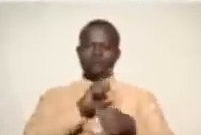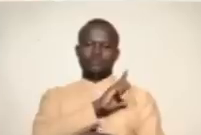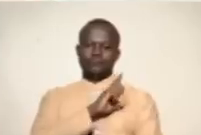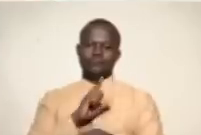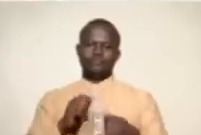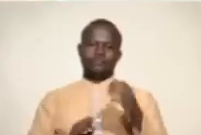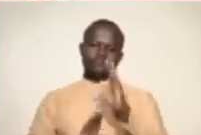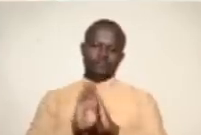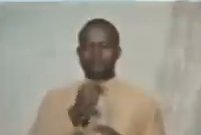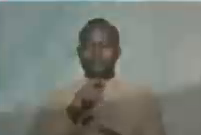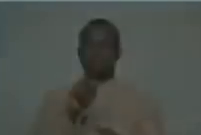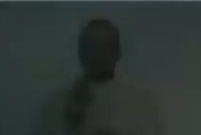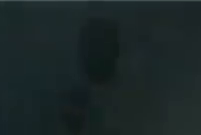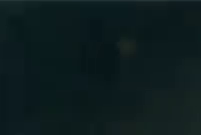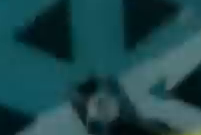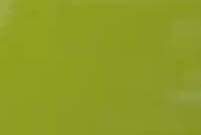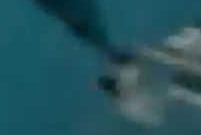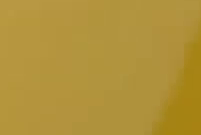iyo kwiteza imbere